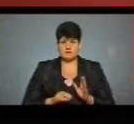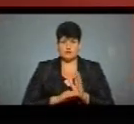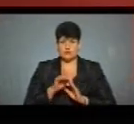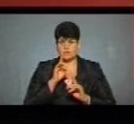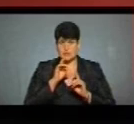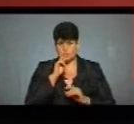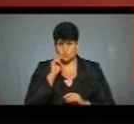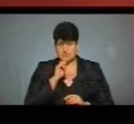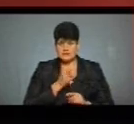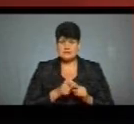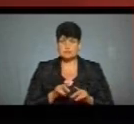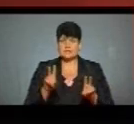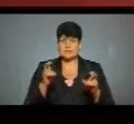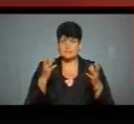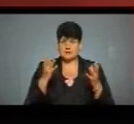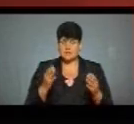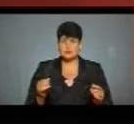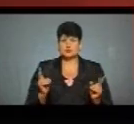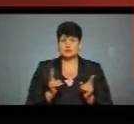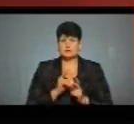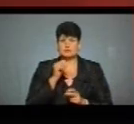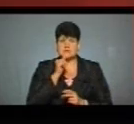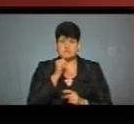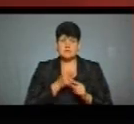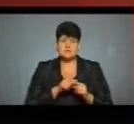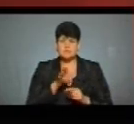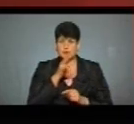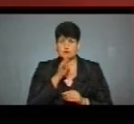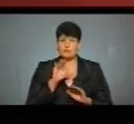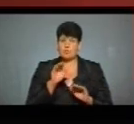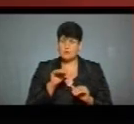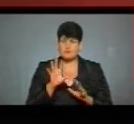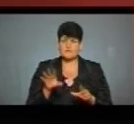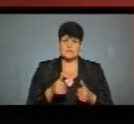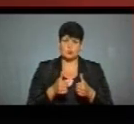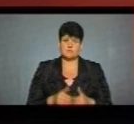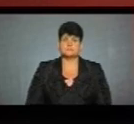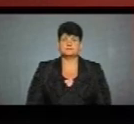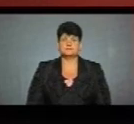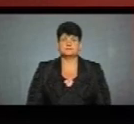України. Це була програма «Тема дня». Зустрінемося завтра о цій же порі. Кажу вам до побачення і на все добре.